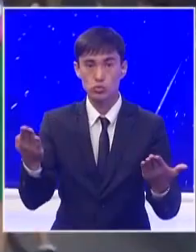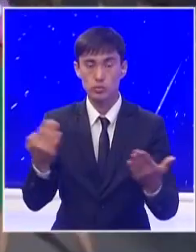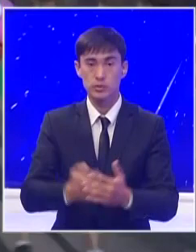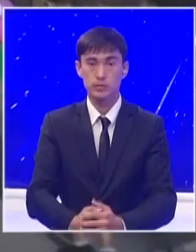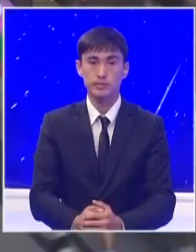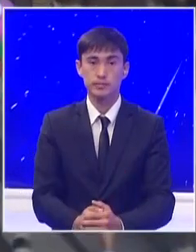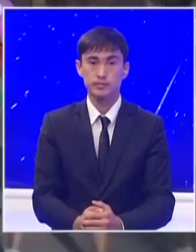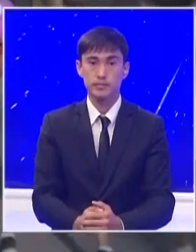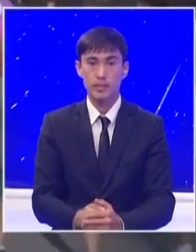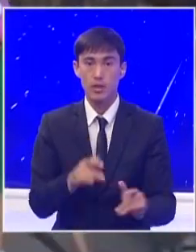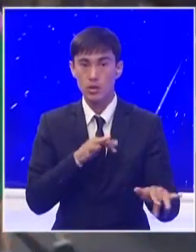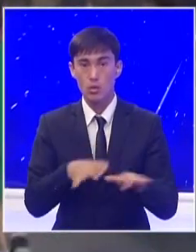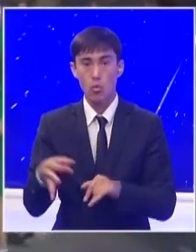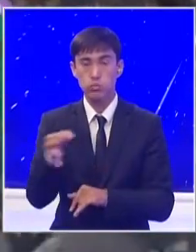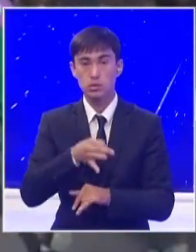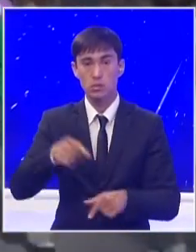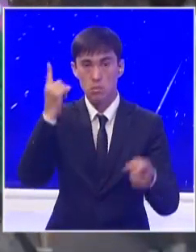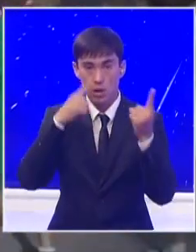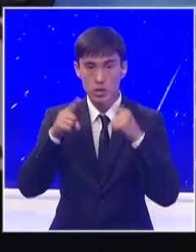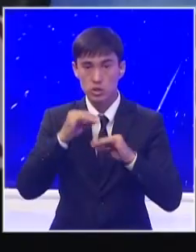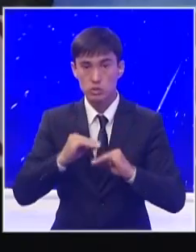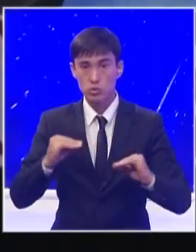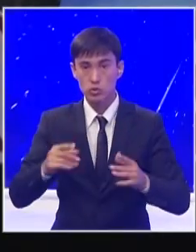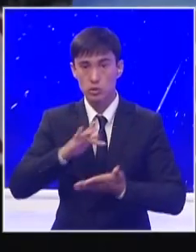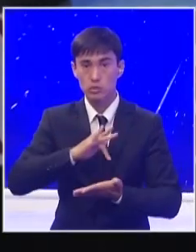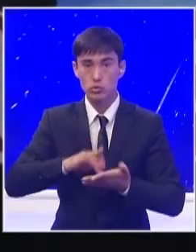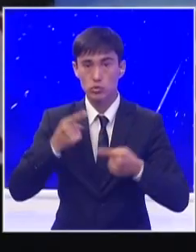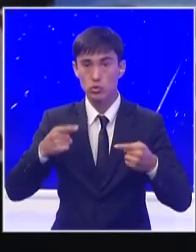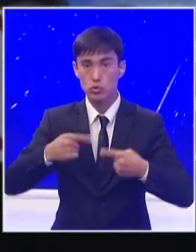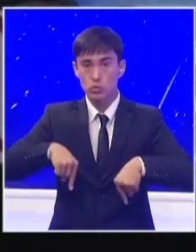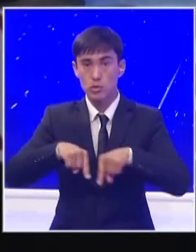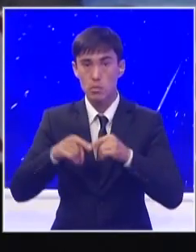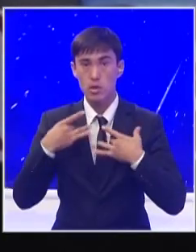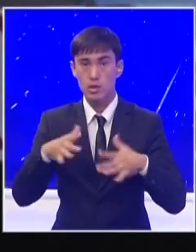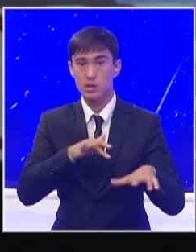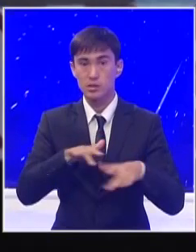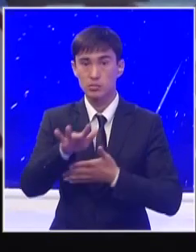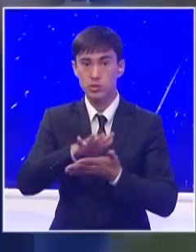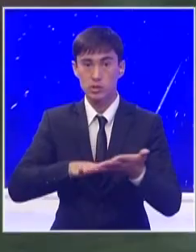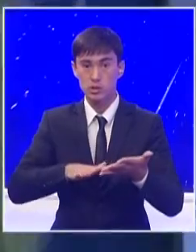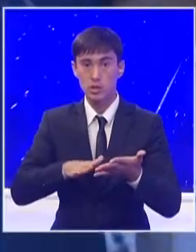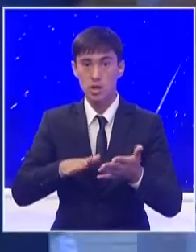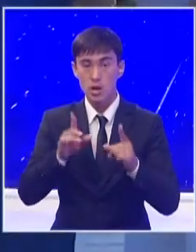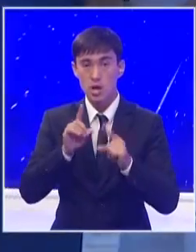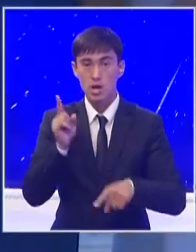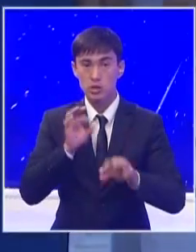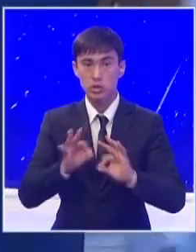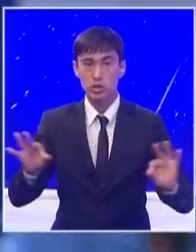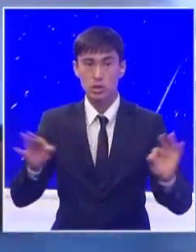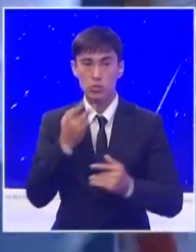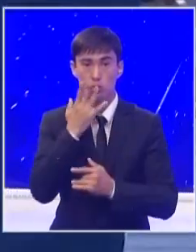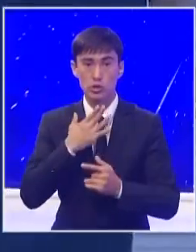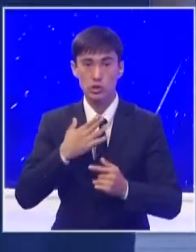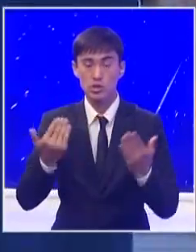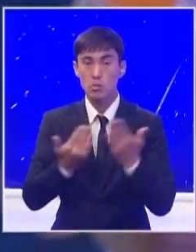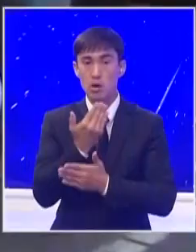отырмыз. Шара облыстық балалар шығармашылық орталықтары мен түрлі үйірмелердің мерекелік концертімен жалғасты. Әуезді ән шырқалып, ұлттық